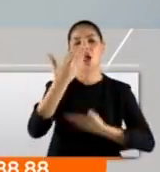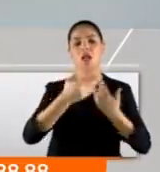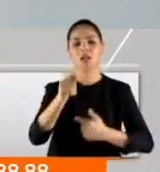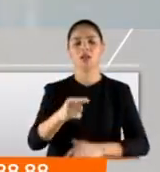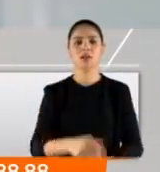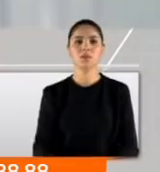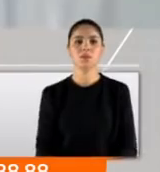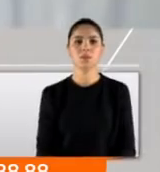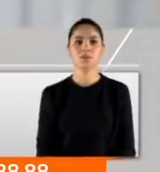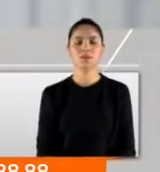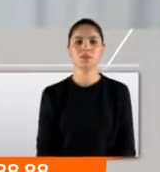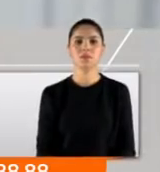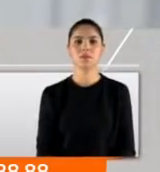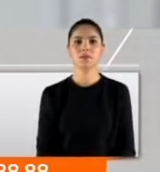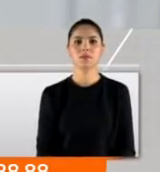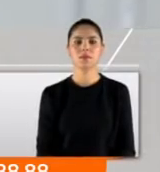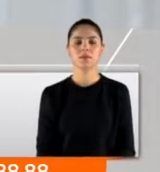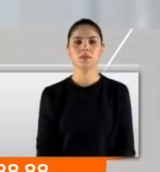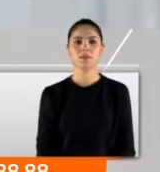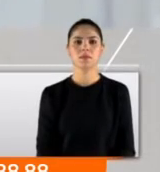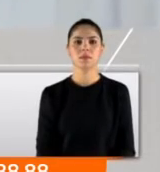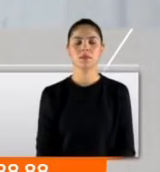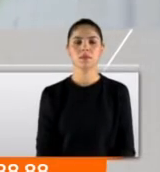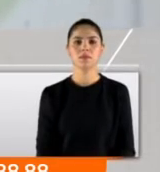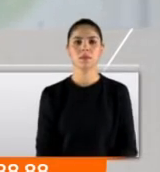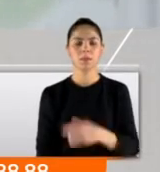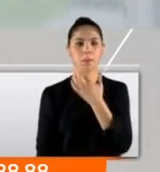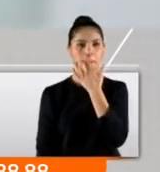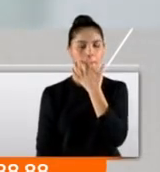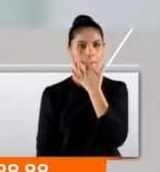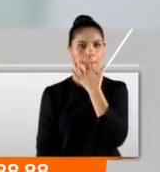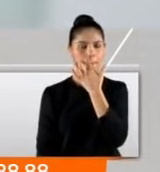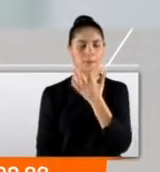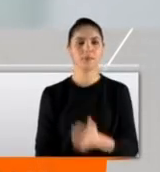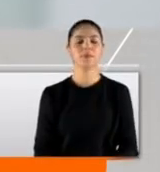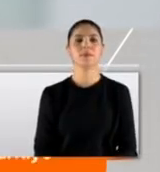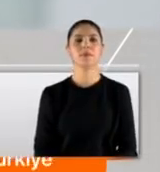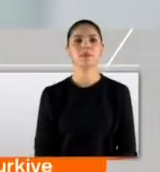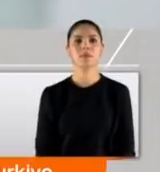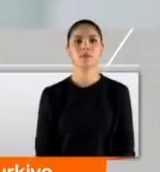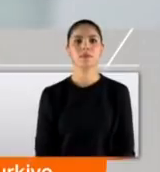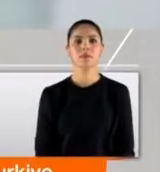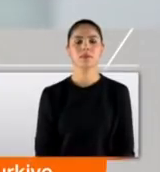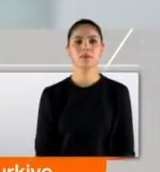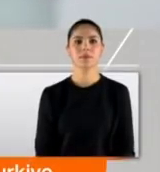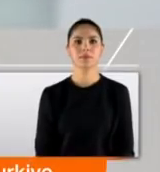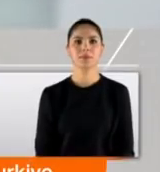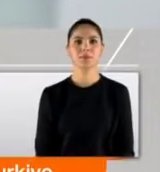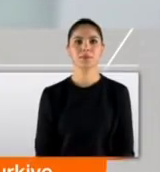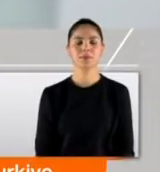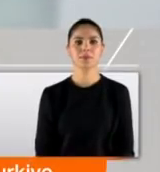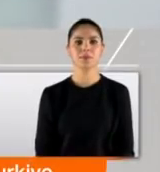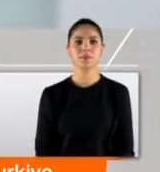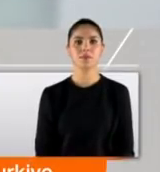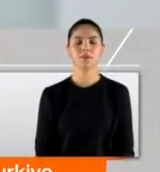Vaccine have pain in the injection site for a few days, which is mild to moderate, and